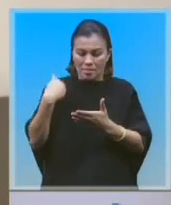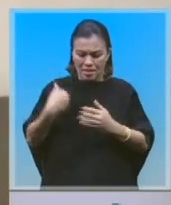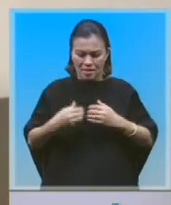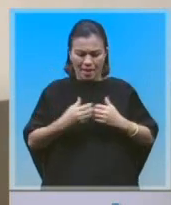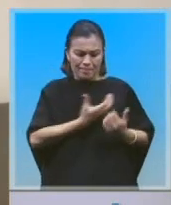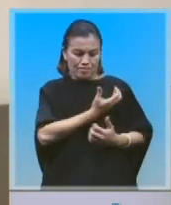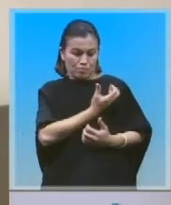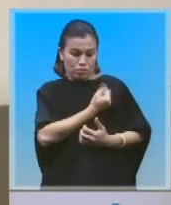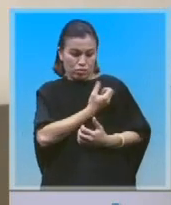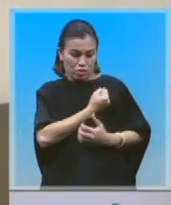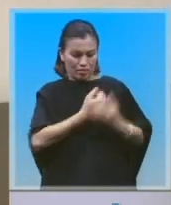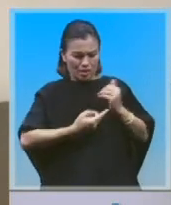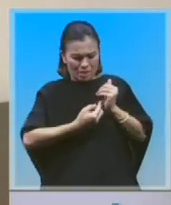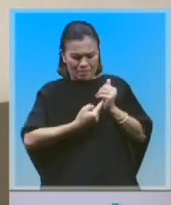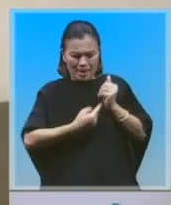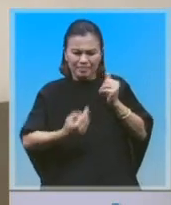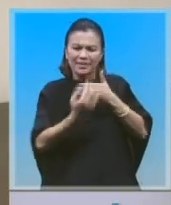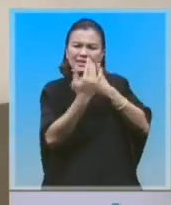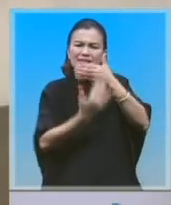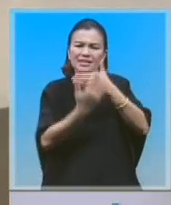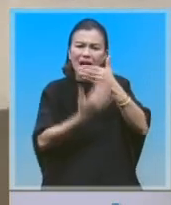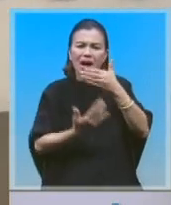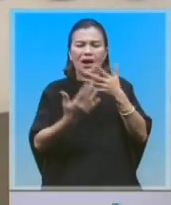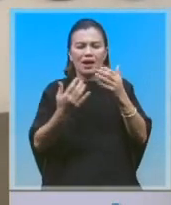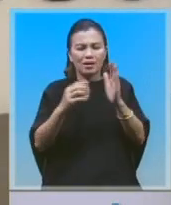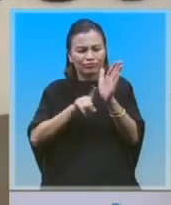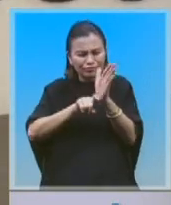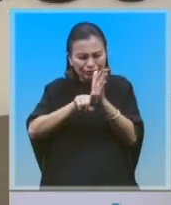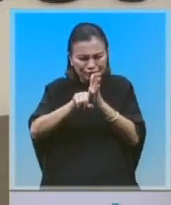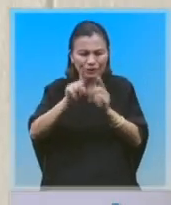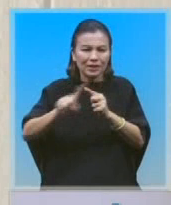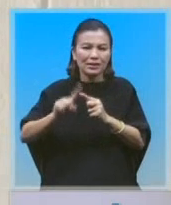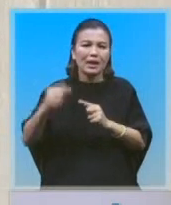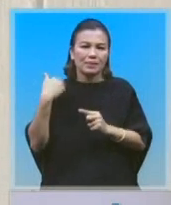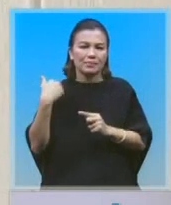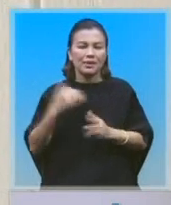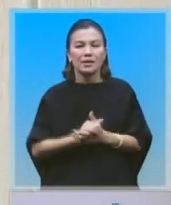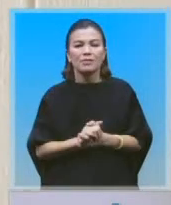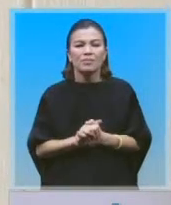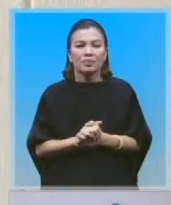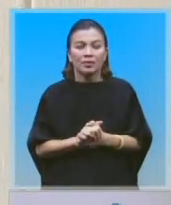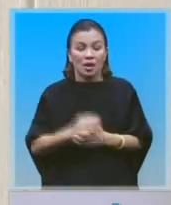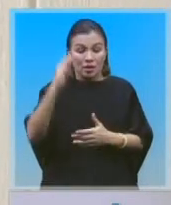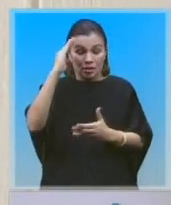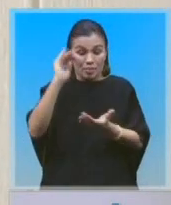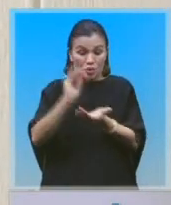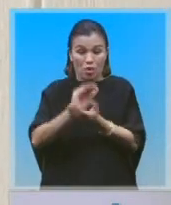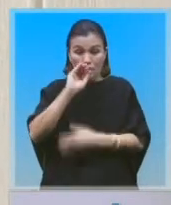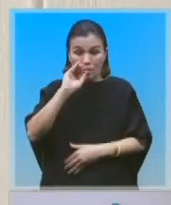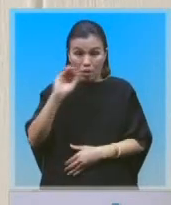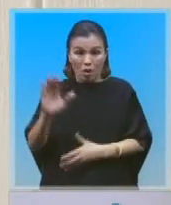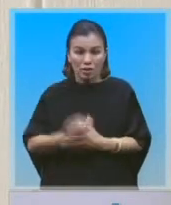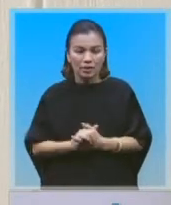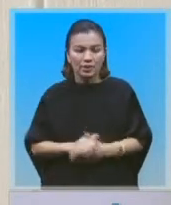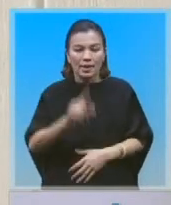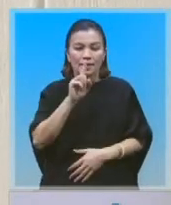แพทย์ต้องดูแลอย่างใกล้ชิดละครับนอกจากนี้นะครับพันตำรวจเอกปิยพันธ์ยังกล่าวว่าได้สอบปากคำหมอน